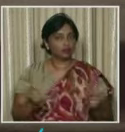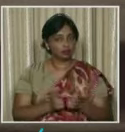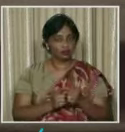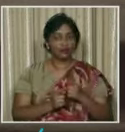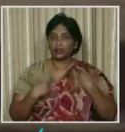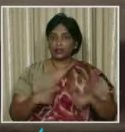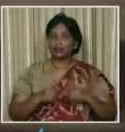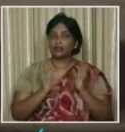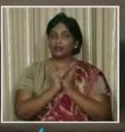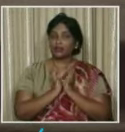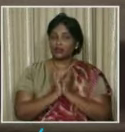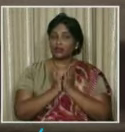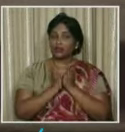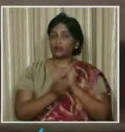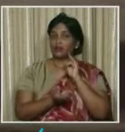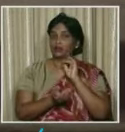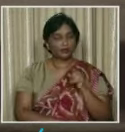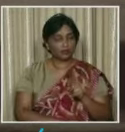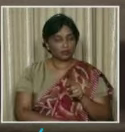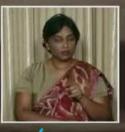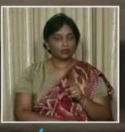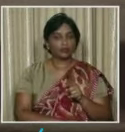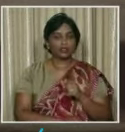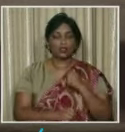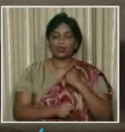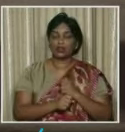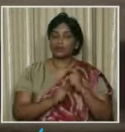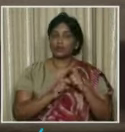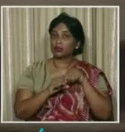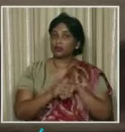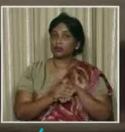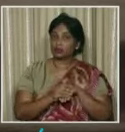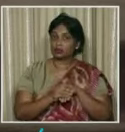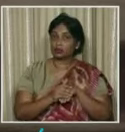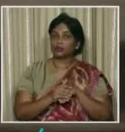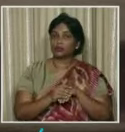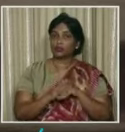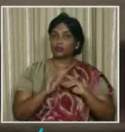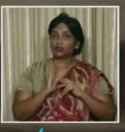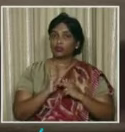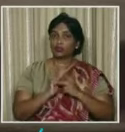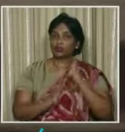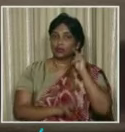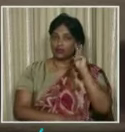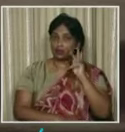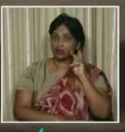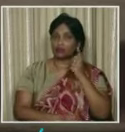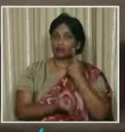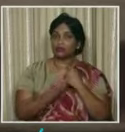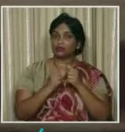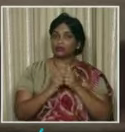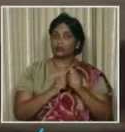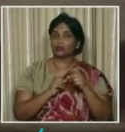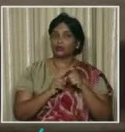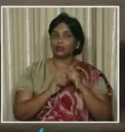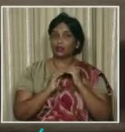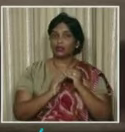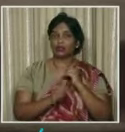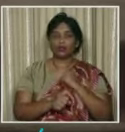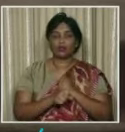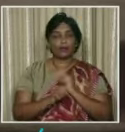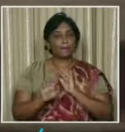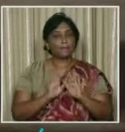අමාත්‍යාංශයත් වනජීවී හා වන සංරක්ෂණ අමාත්‍යාංශයත් රාජ්‍ය දෙපාර්තමේන්තුව අතරින් ව්‍යාපෘති කළමනාකරණ හා අධීක්ෂණ දෙපාර්තමේන්තුව භාණ්ඩාගාර